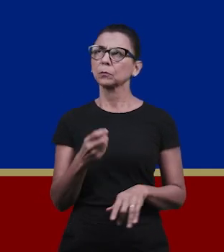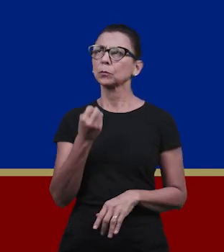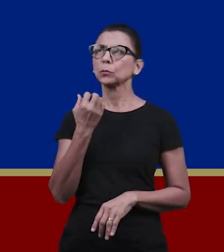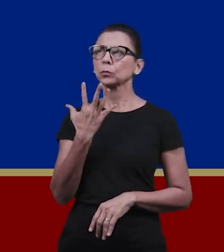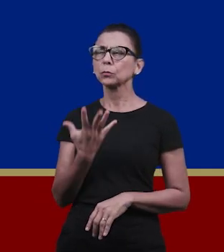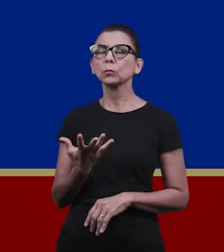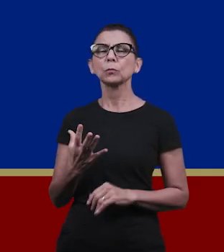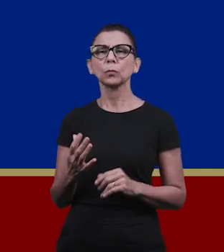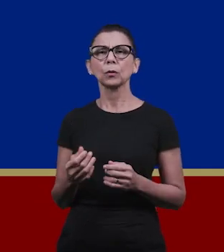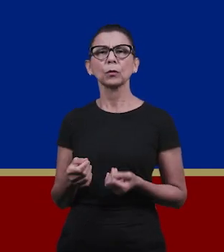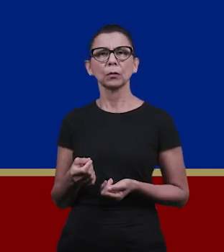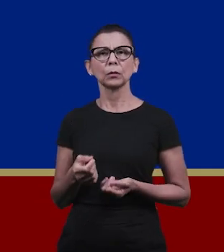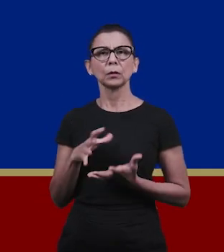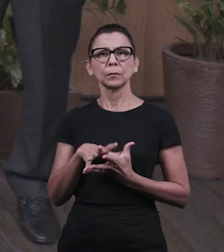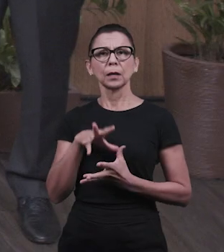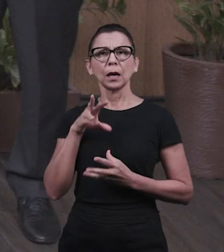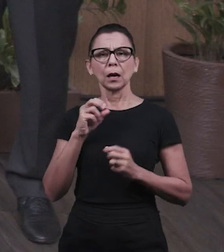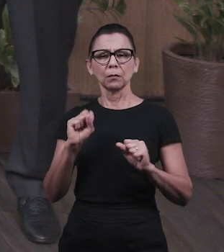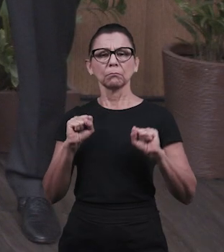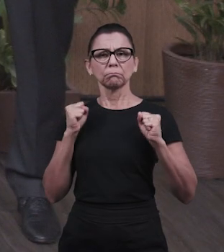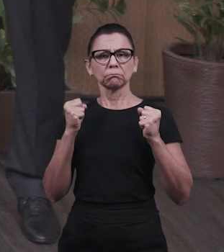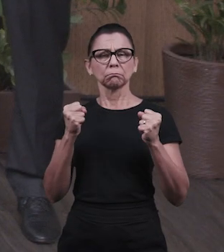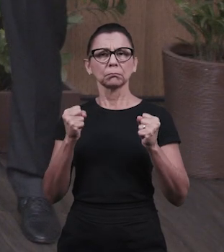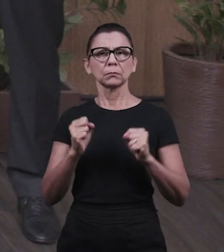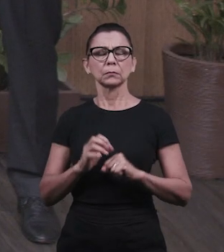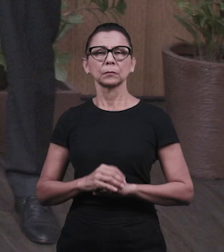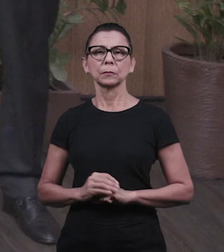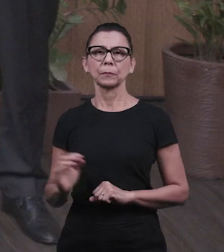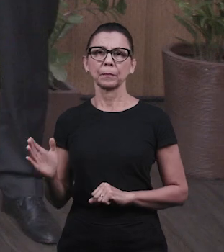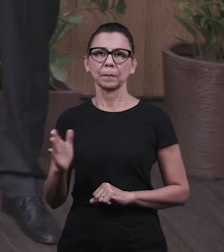нас пищей для наших душ.